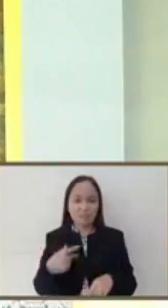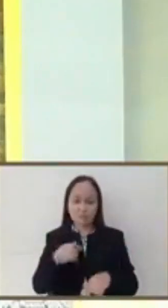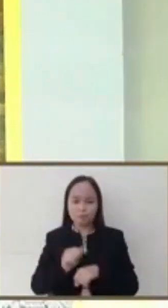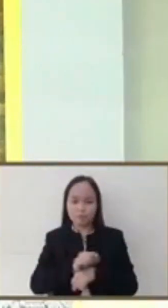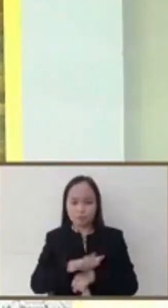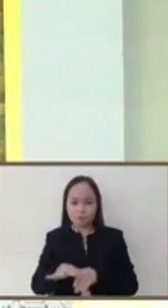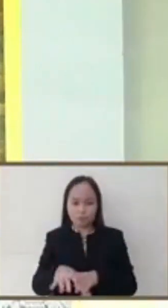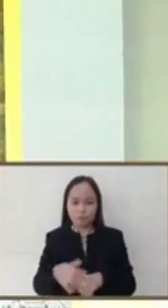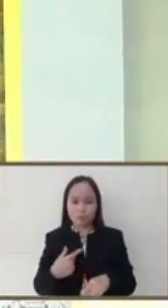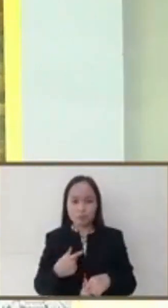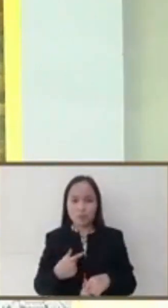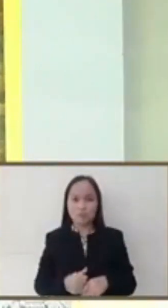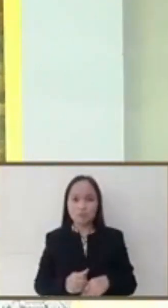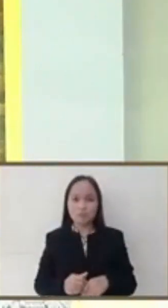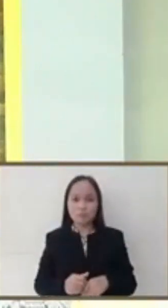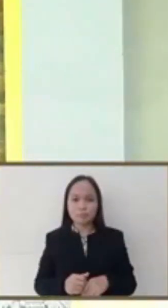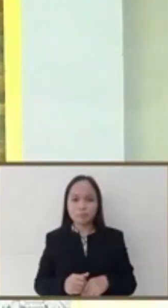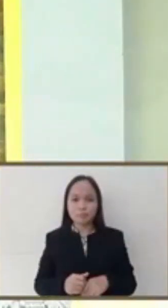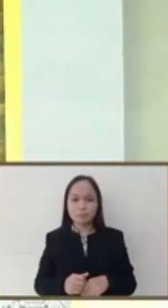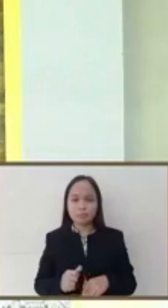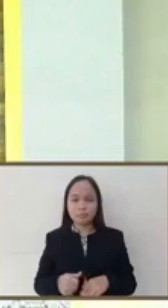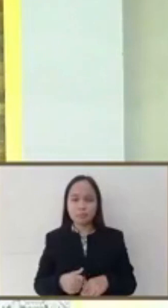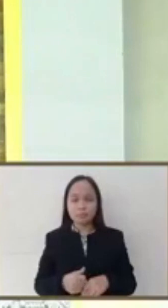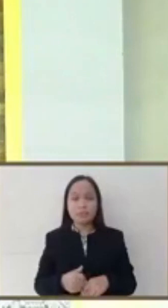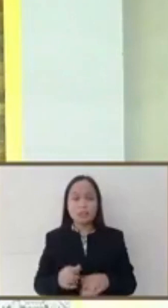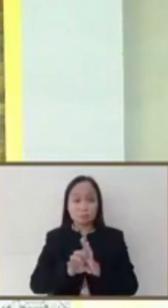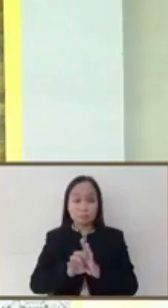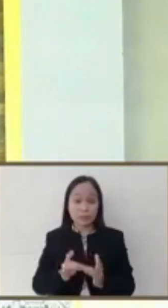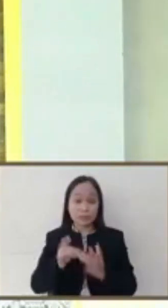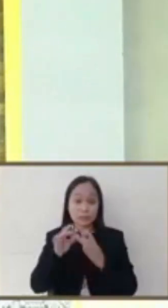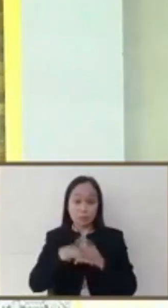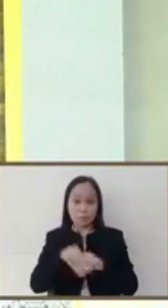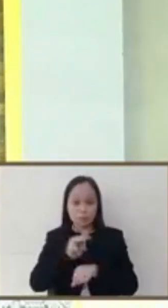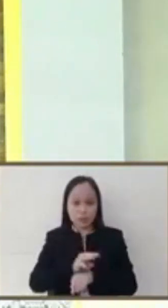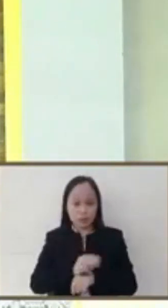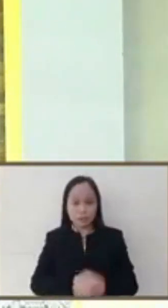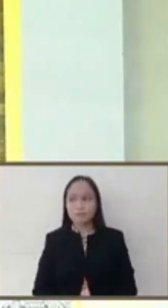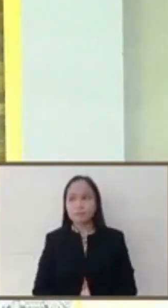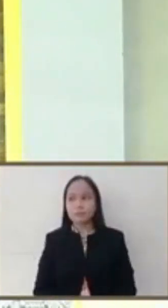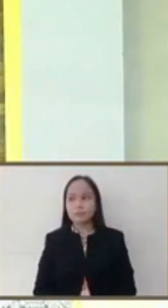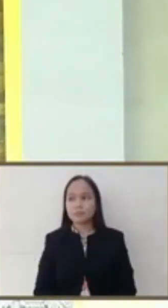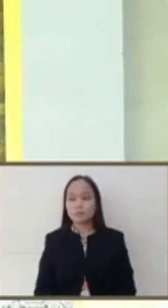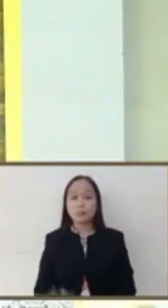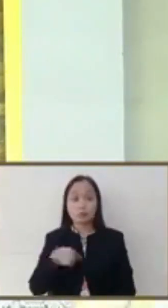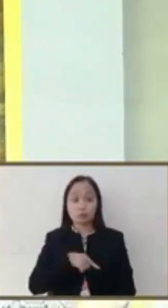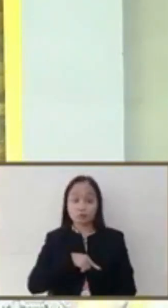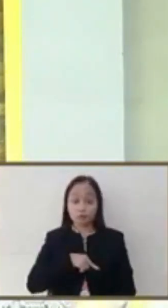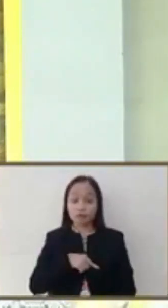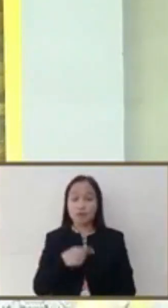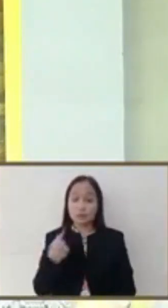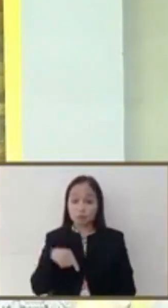Lalong-lalo na pagdating na po sa gawain ng Panginoon. That's my second point. You see, we will